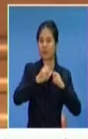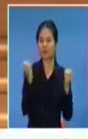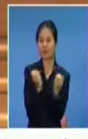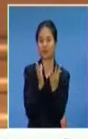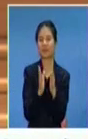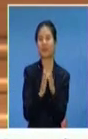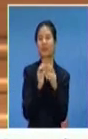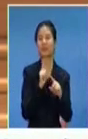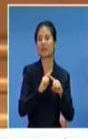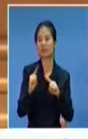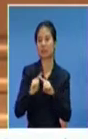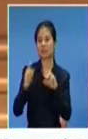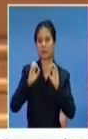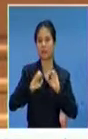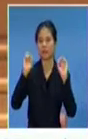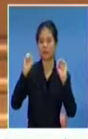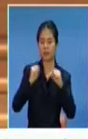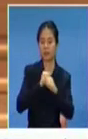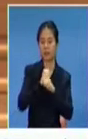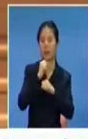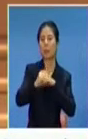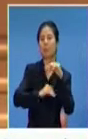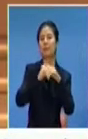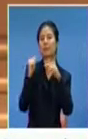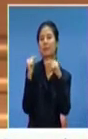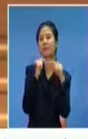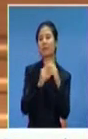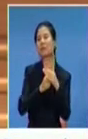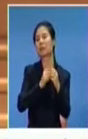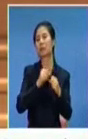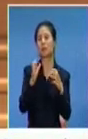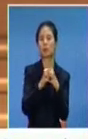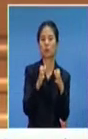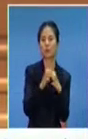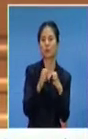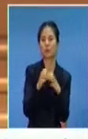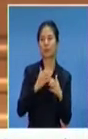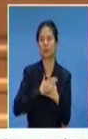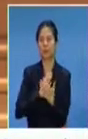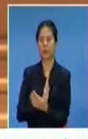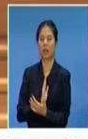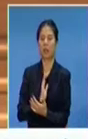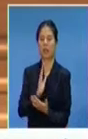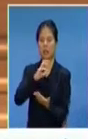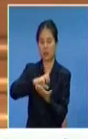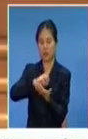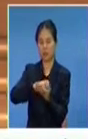านเมืองวุ่นวายรัฐบาลไปต่อไม่ได้ล้มกันไปล้มกันมาผมอยู่ตรงกลางมาหลายปี